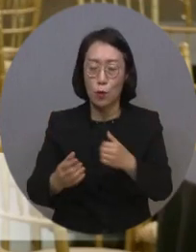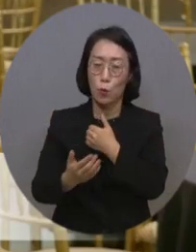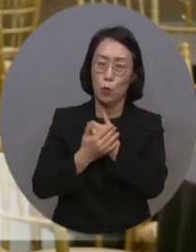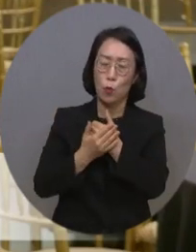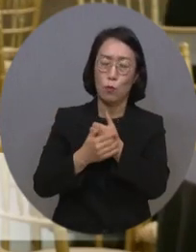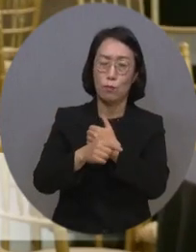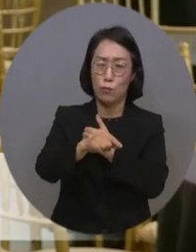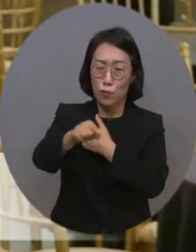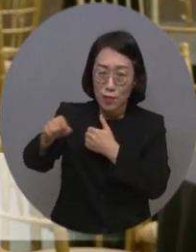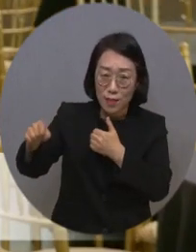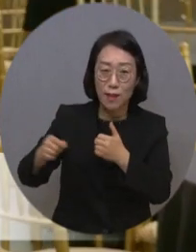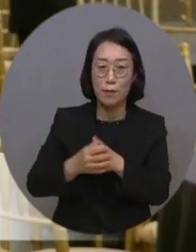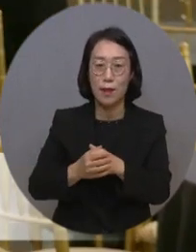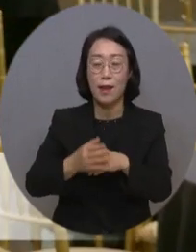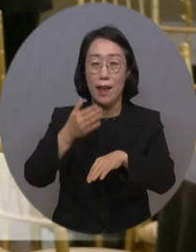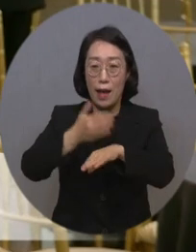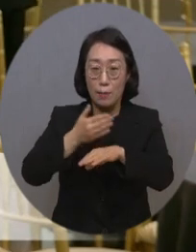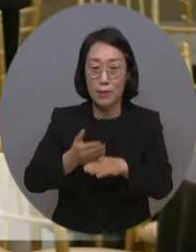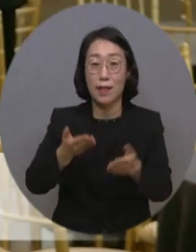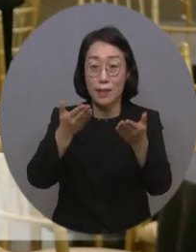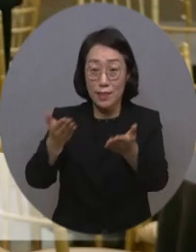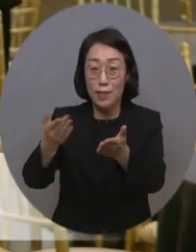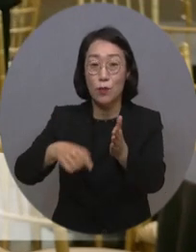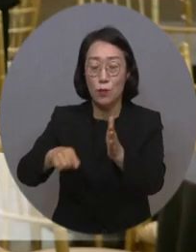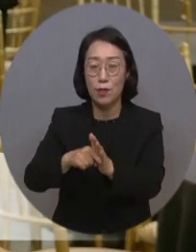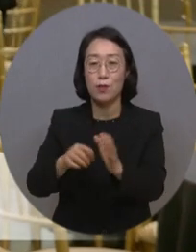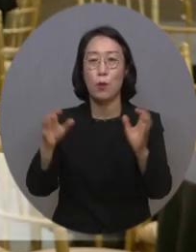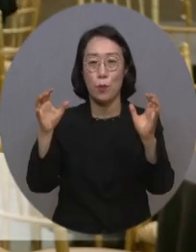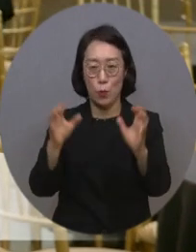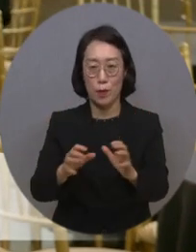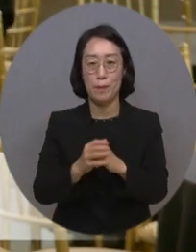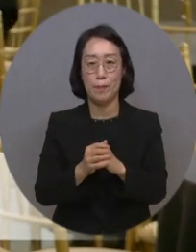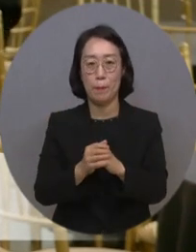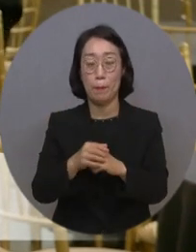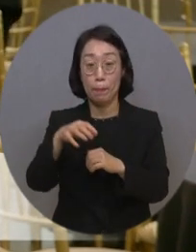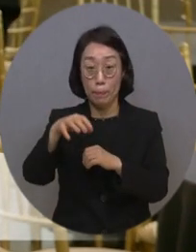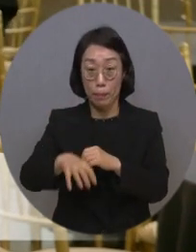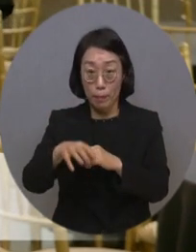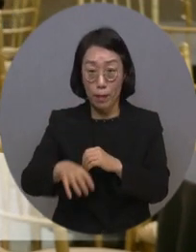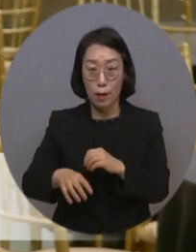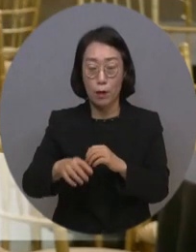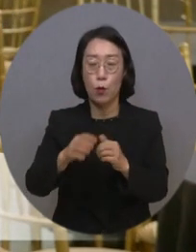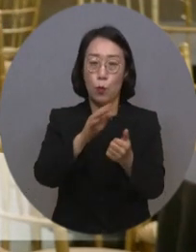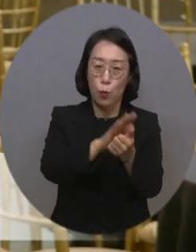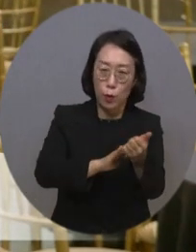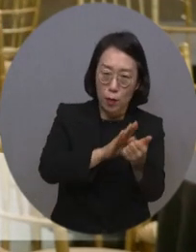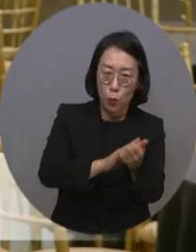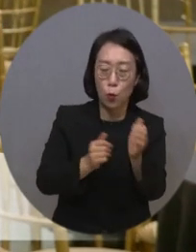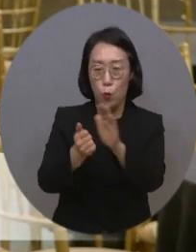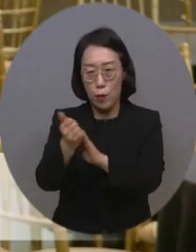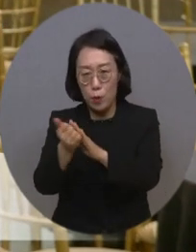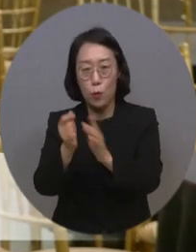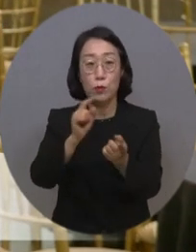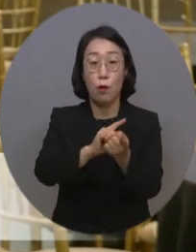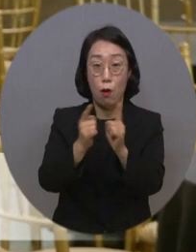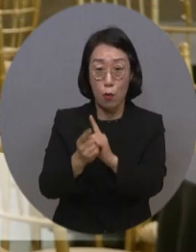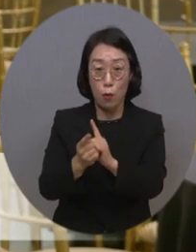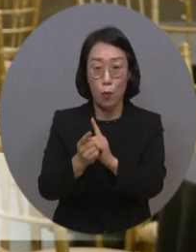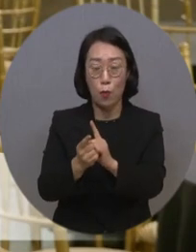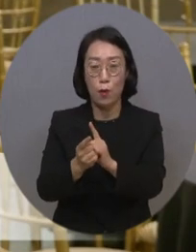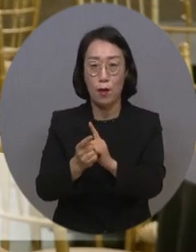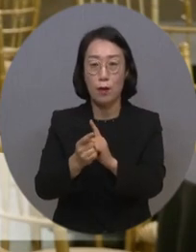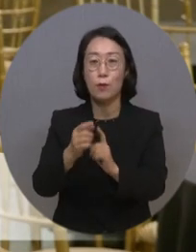주신 모든 분들께 감사드리기 위해서 이런 자리를 마련했고 이 자리를 통해서 서로 위로해주고 격려해주는